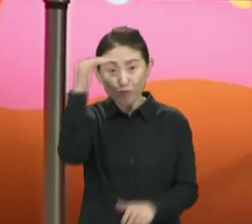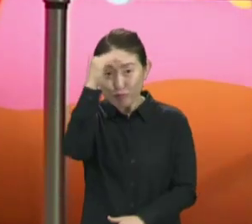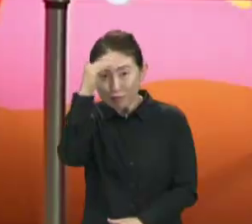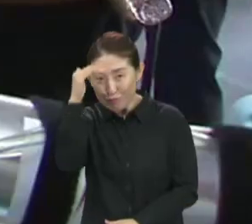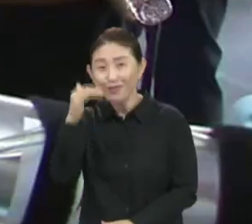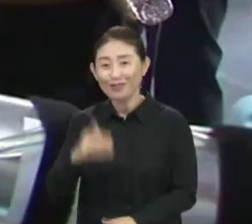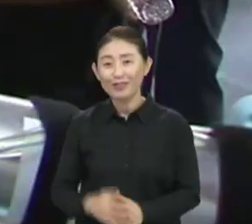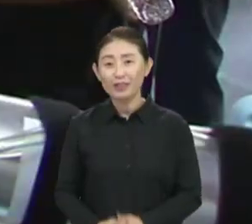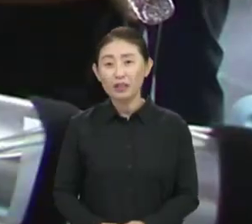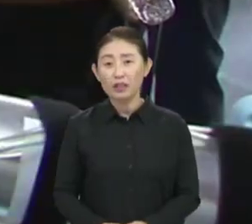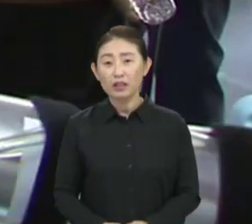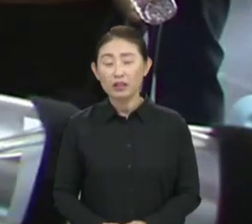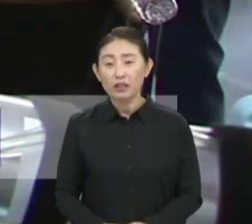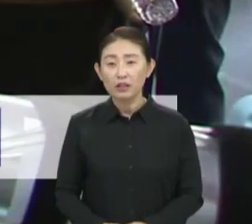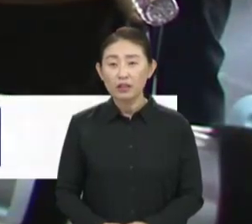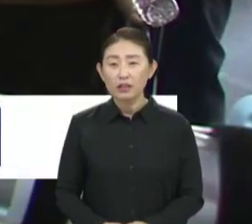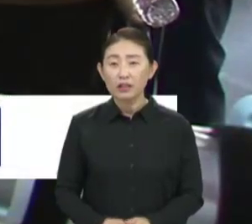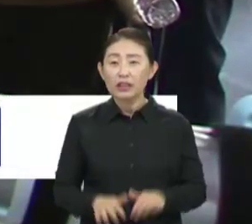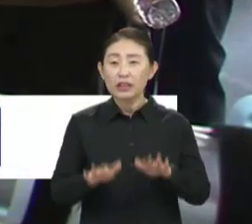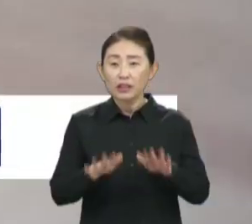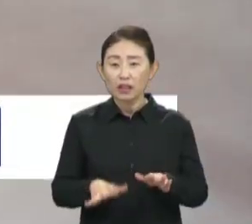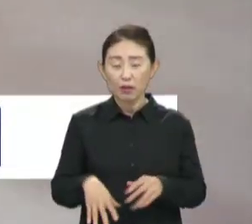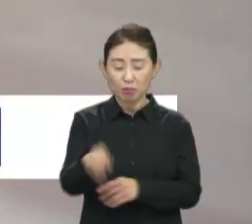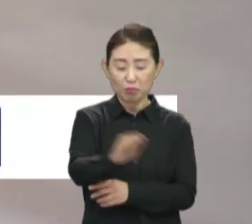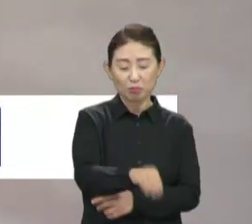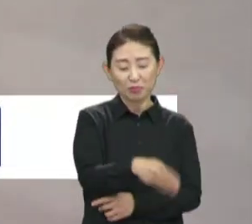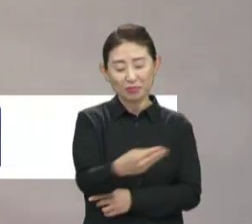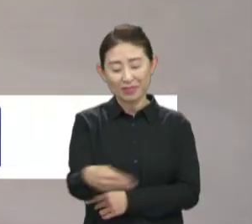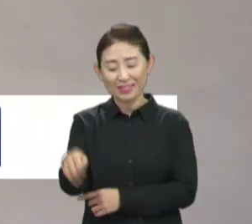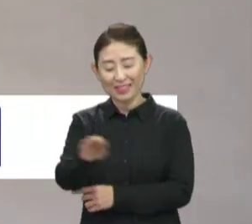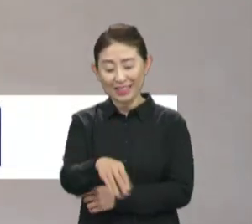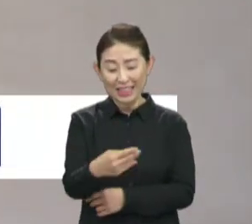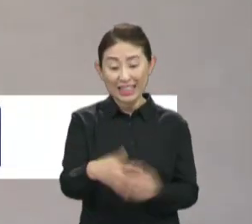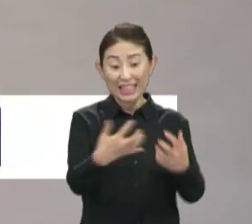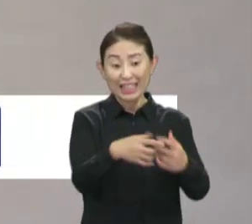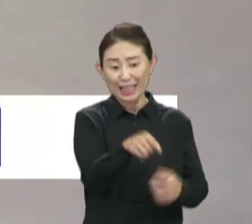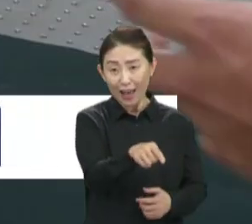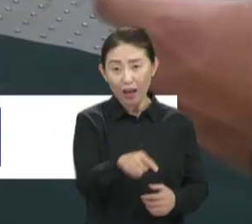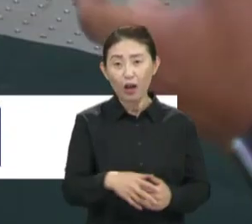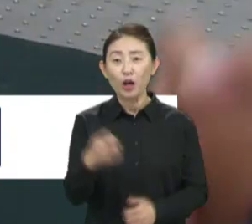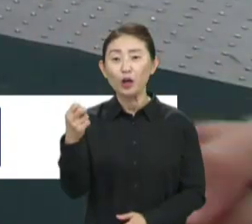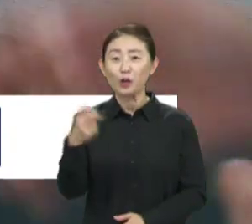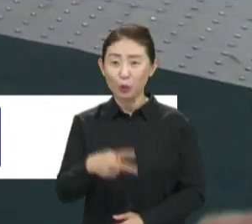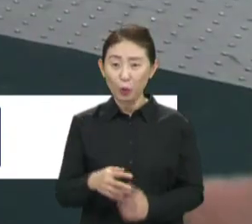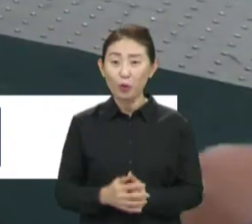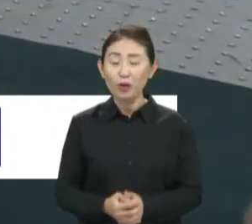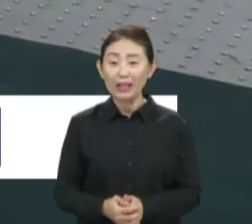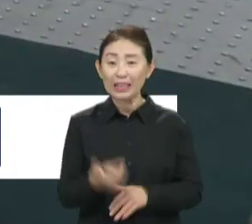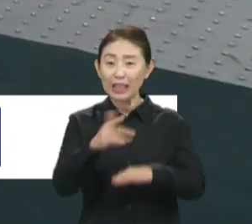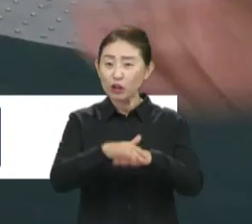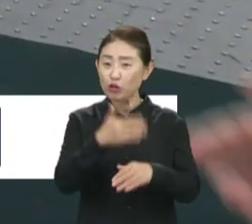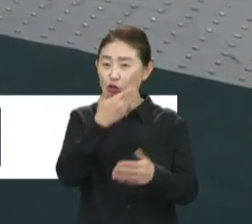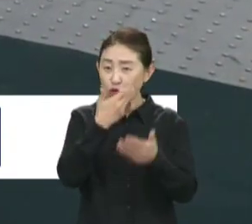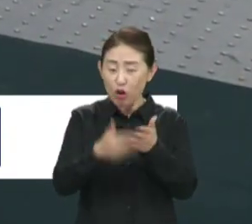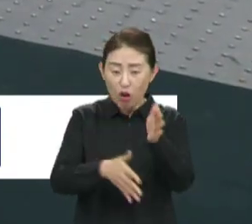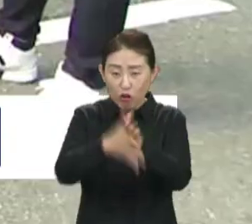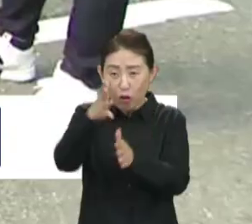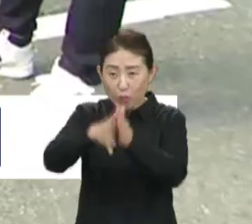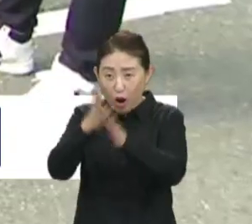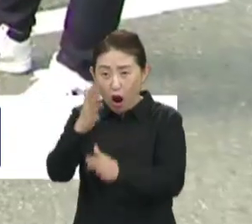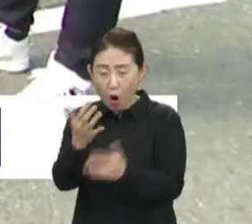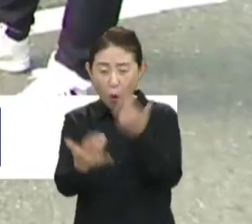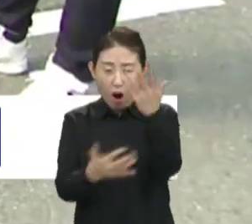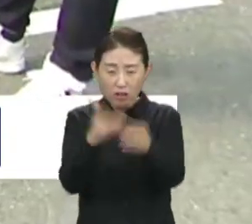있습니다. 정교한 솜씨로 붓글씨를 쓰는 기계연구원의 그리퍼부터 디지털 트윈을 통해 대전 주요 건물의 화재 상황을